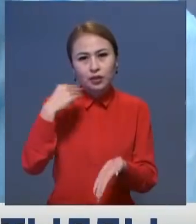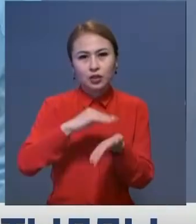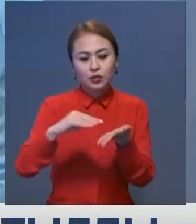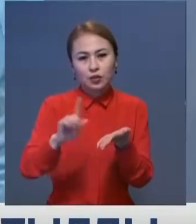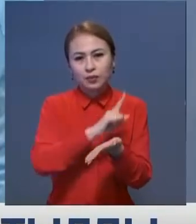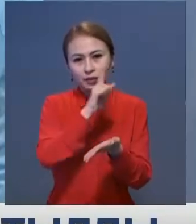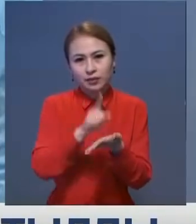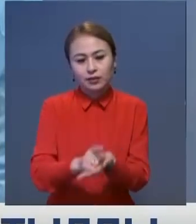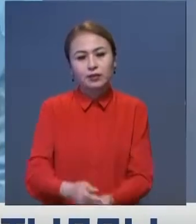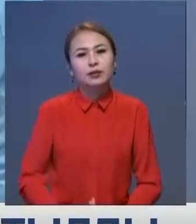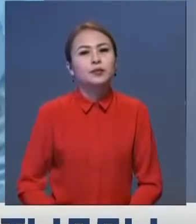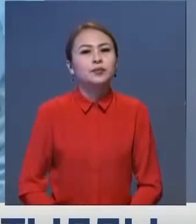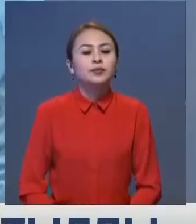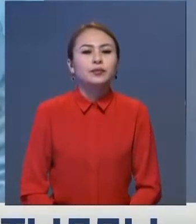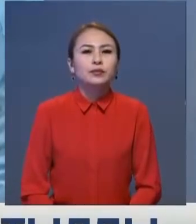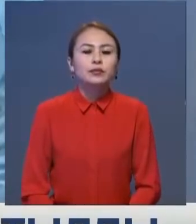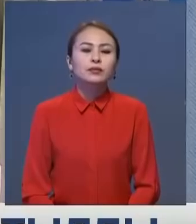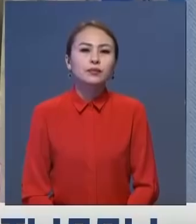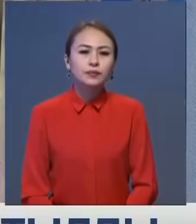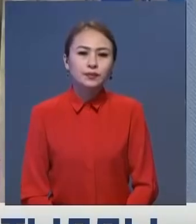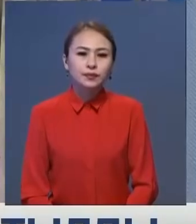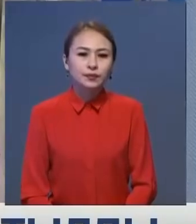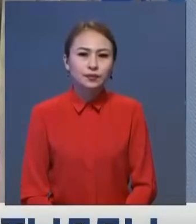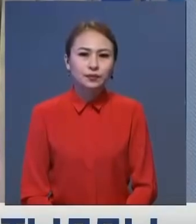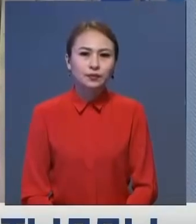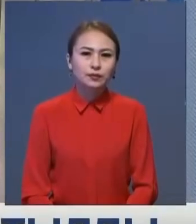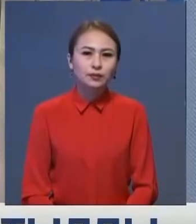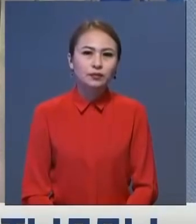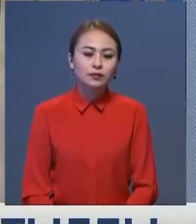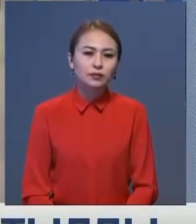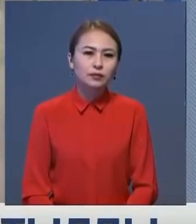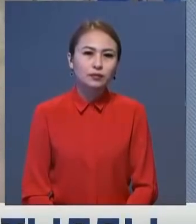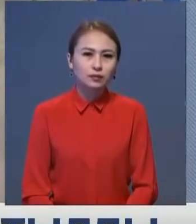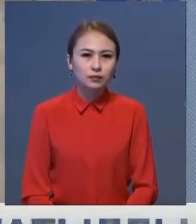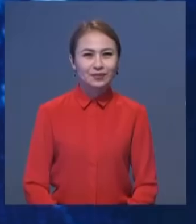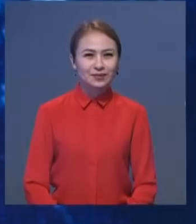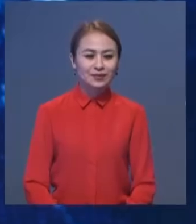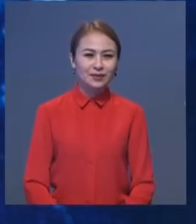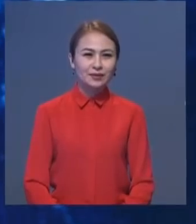міндетті. Гүлжан Көленқызы, Айбен Нарымбаев, Валентин Лобанов, хабар 24, Алматы.